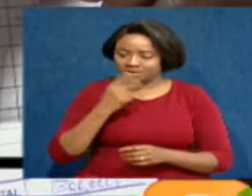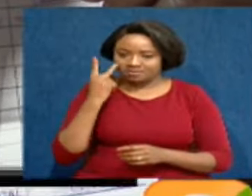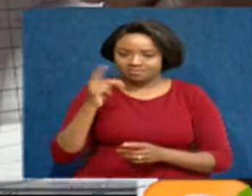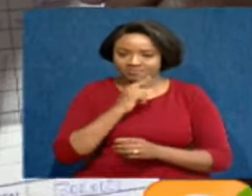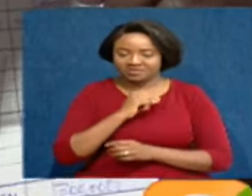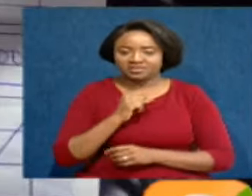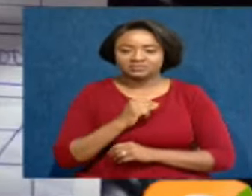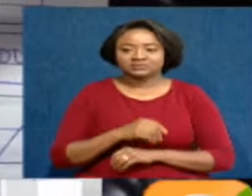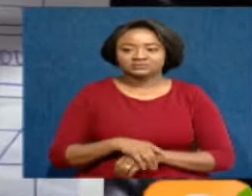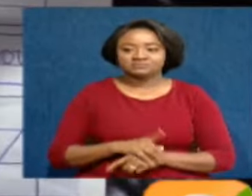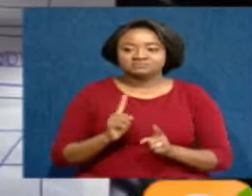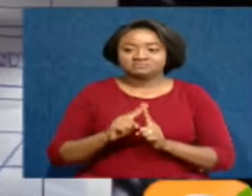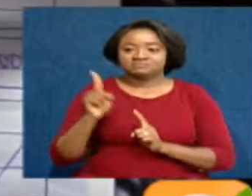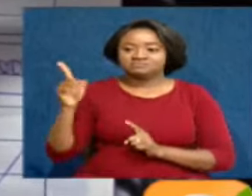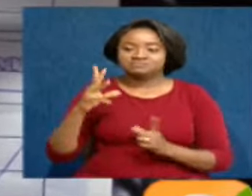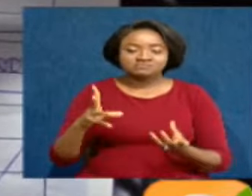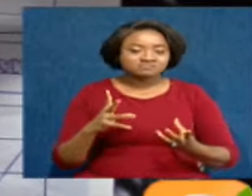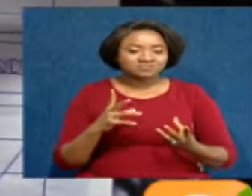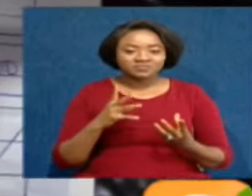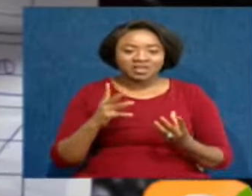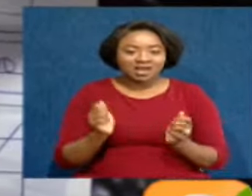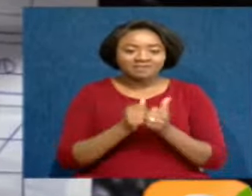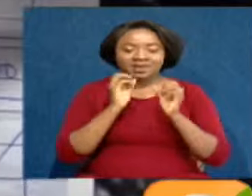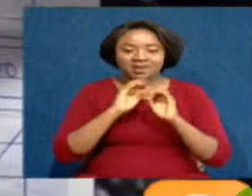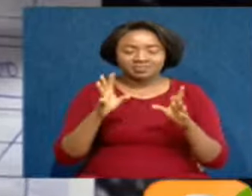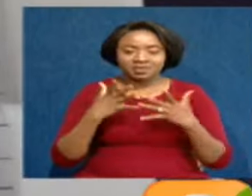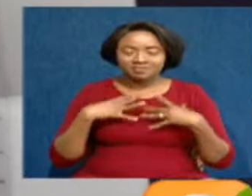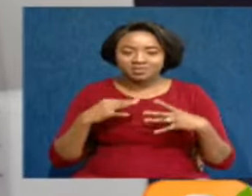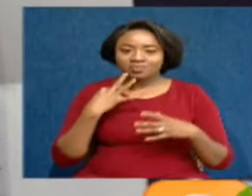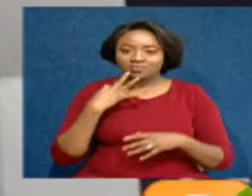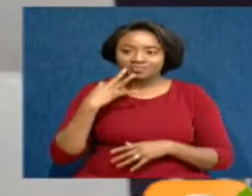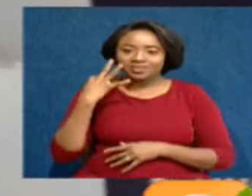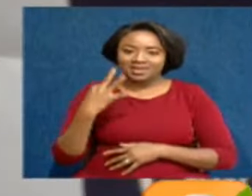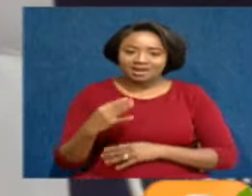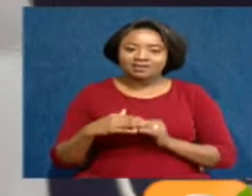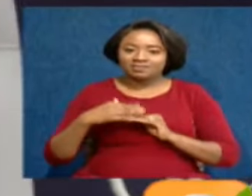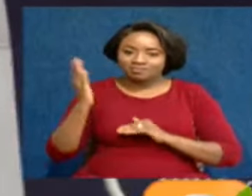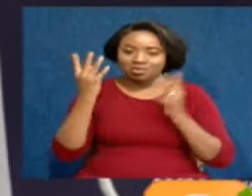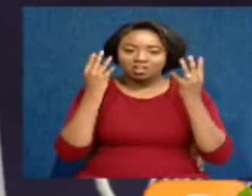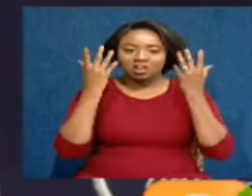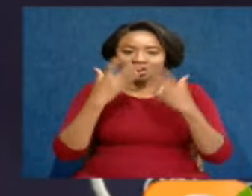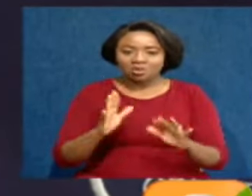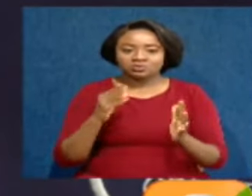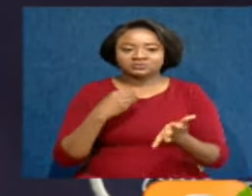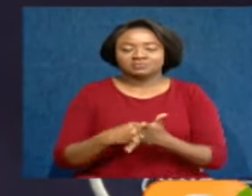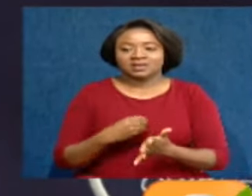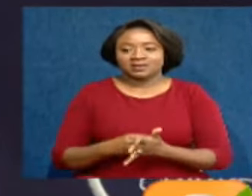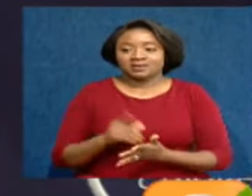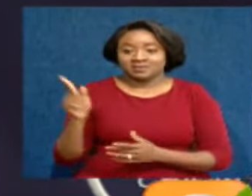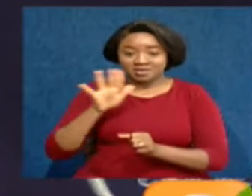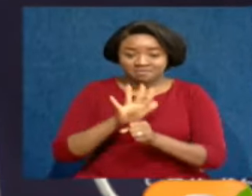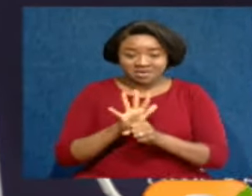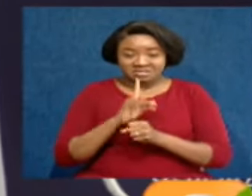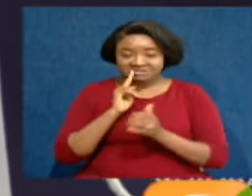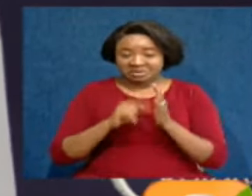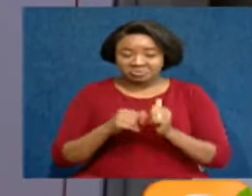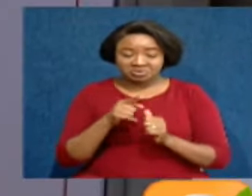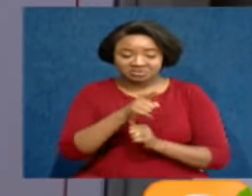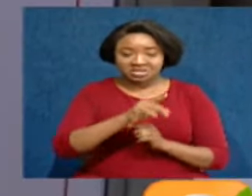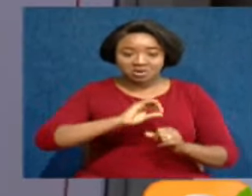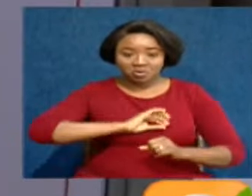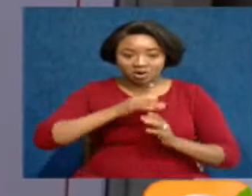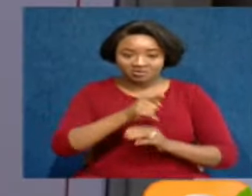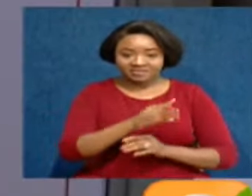alikufanyika, ila waligundua kuwa watu zaidi ya 300 wametapiliwa. Baadhi ya waliolagaiwa wanadai mwenye kampuni hiyo yupo